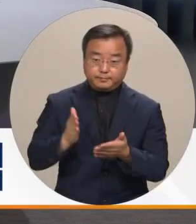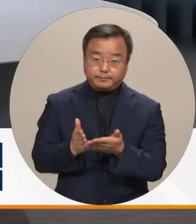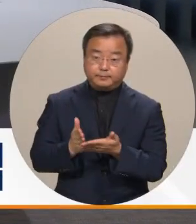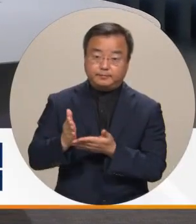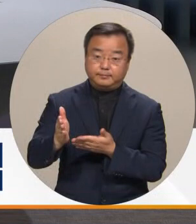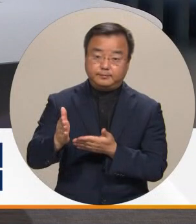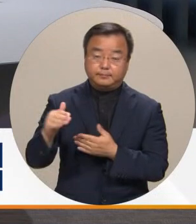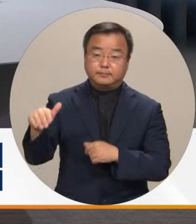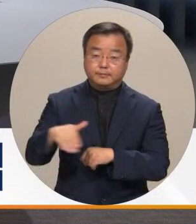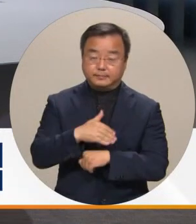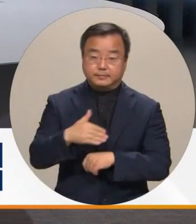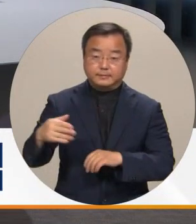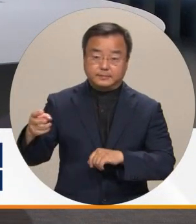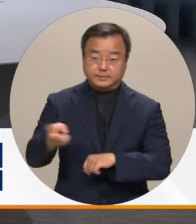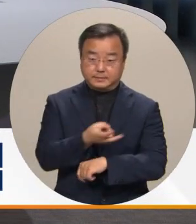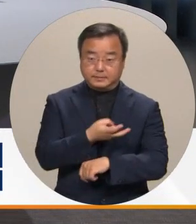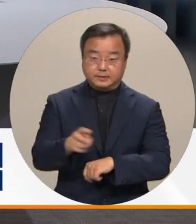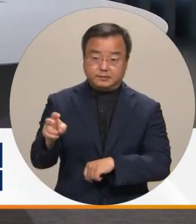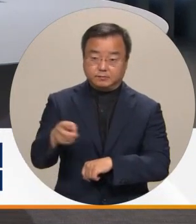경기도입주요양보호사